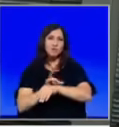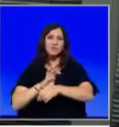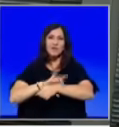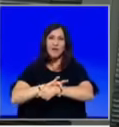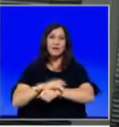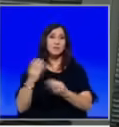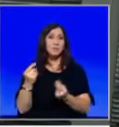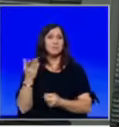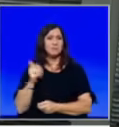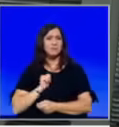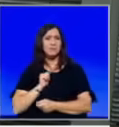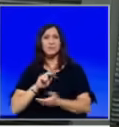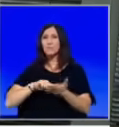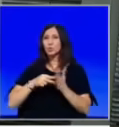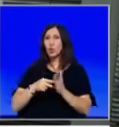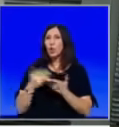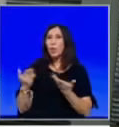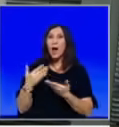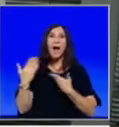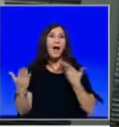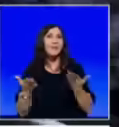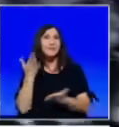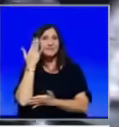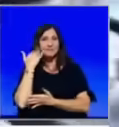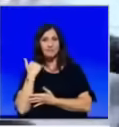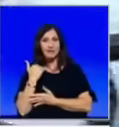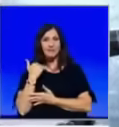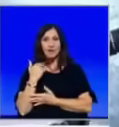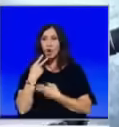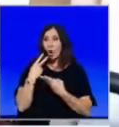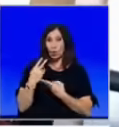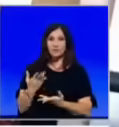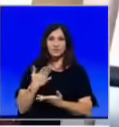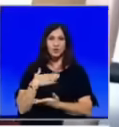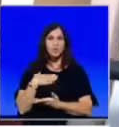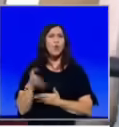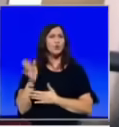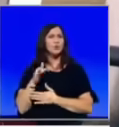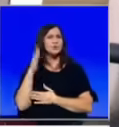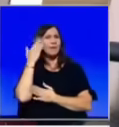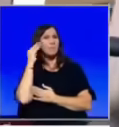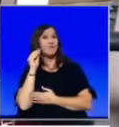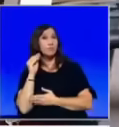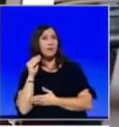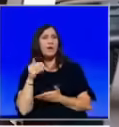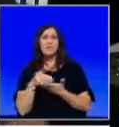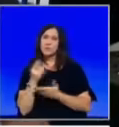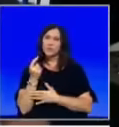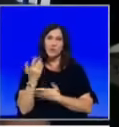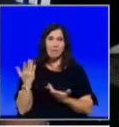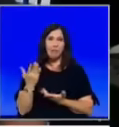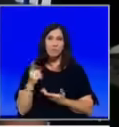В тях се съхраняват и протоколите кога и къде са забравени. Оказва се, че е имало дори забравено бебе, макар и за